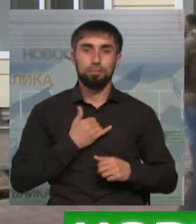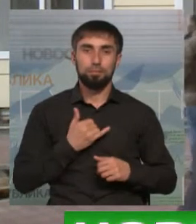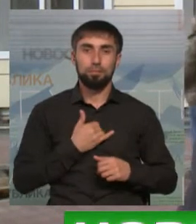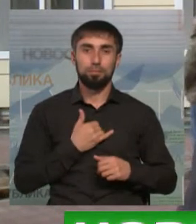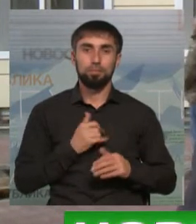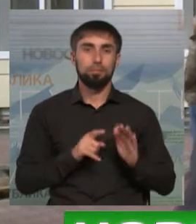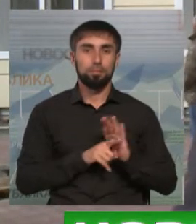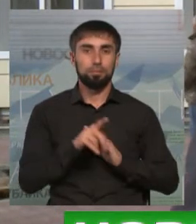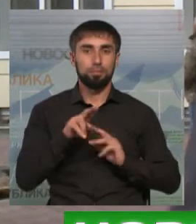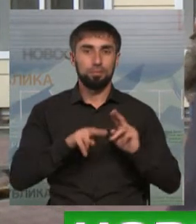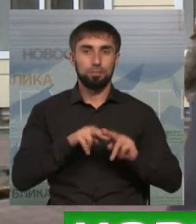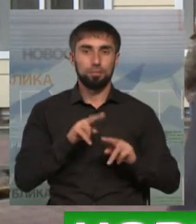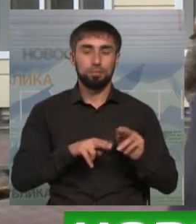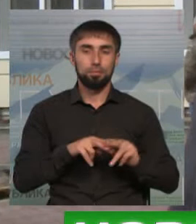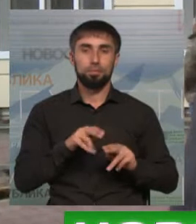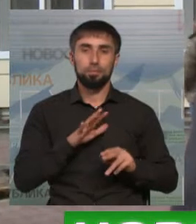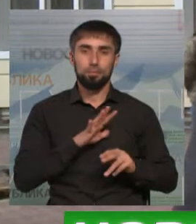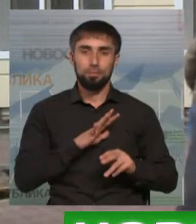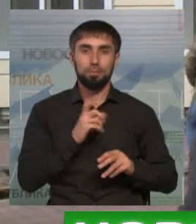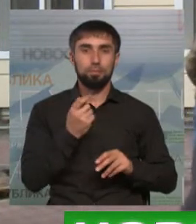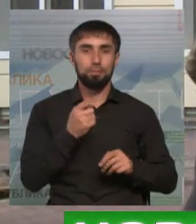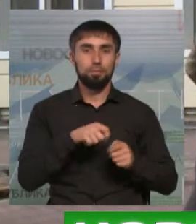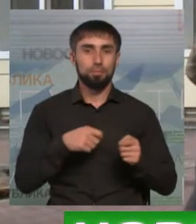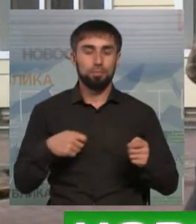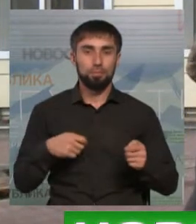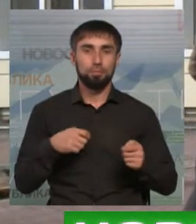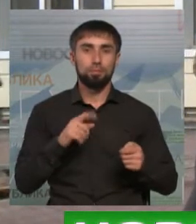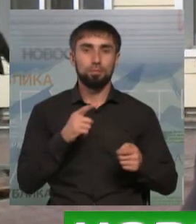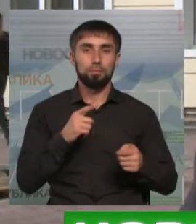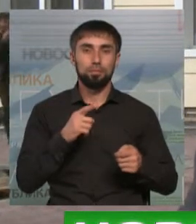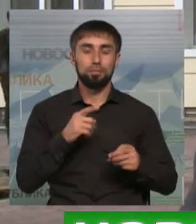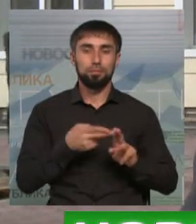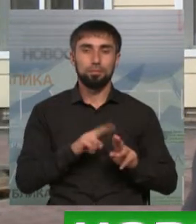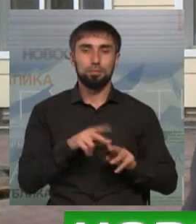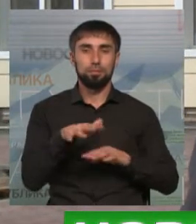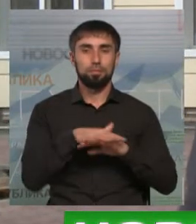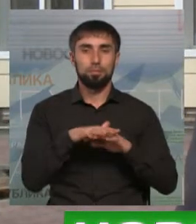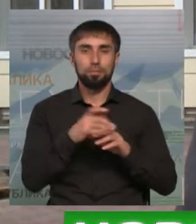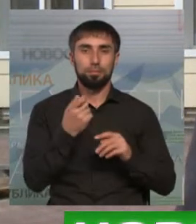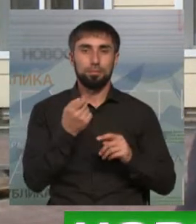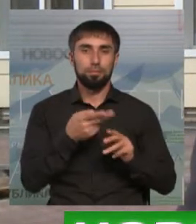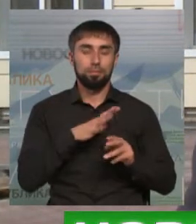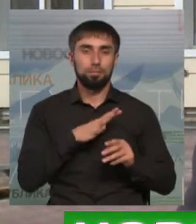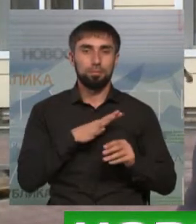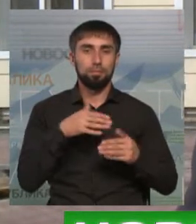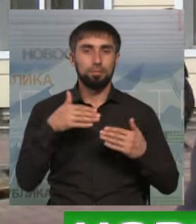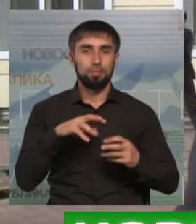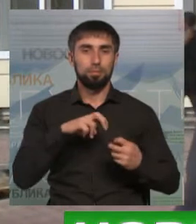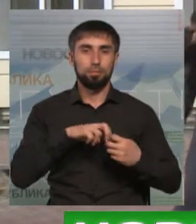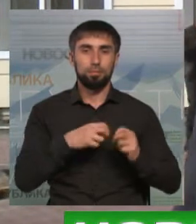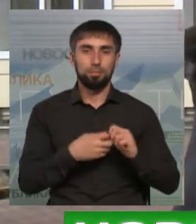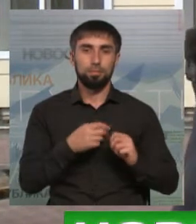в начале строительства произошли задержки, потом, потому как с населением и ряд других вопросов